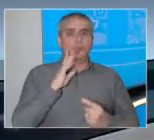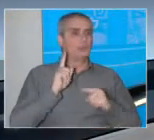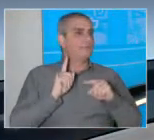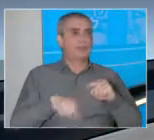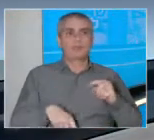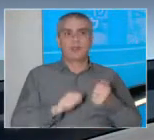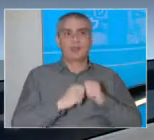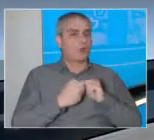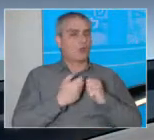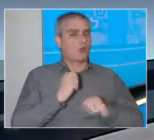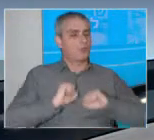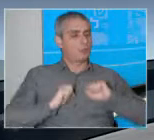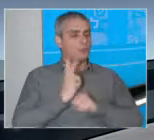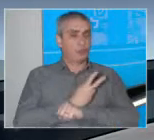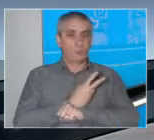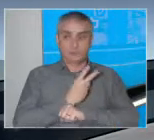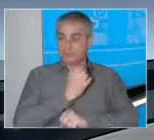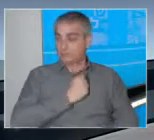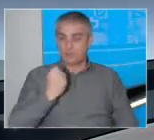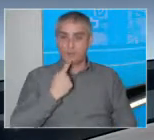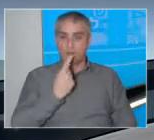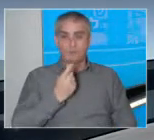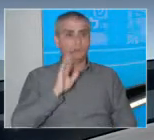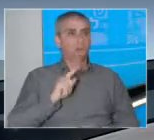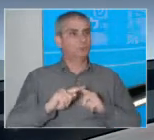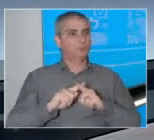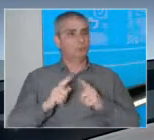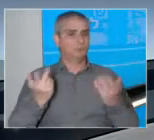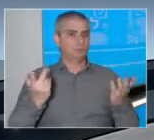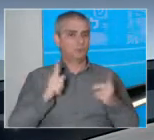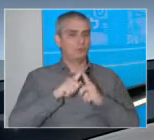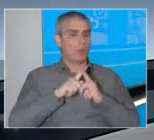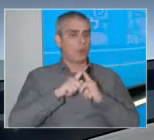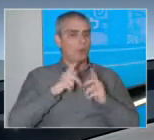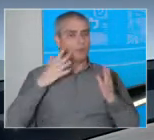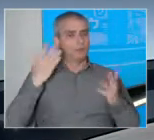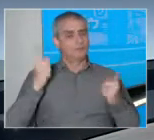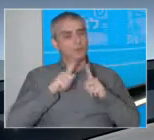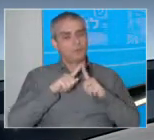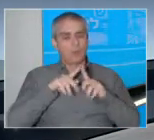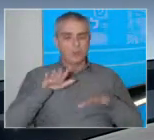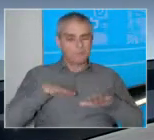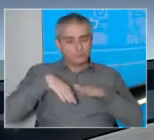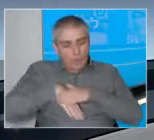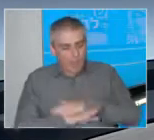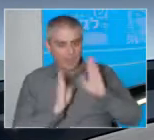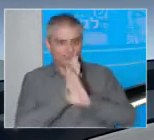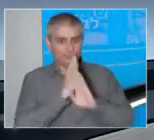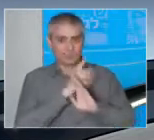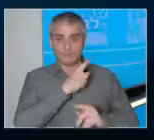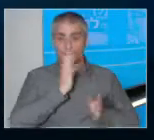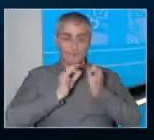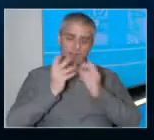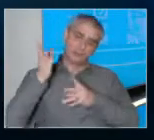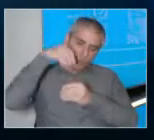מתקלה או נורמות. הימין טוען שנים שיש סוג של דיפ סטייט פה, שיש פה, איך אמר רוחנה בזמנו,